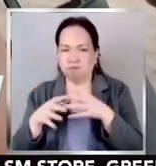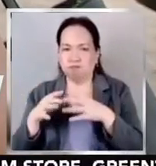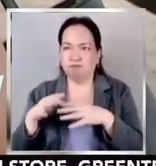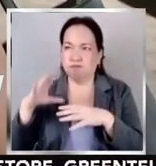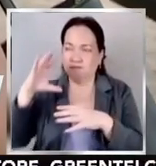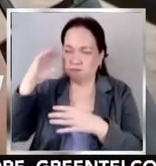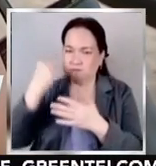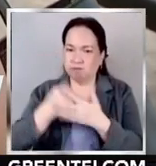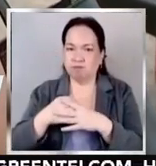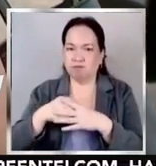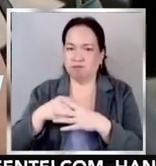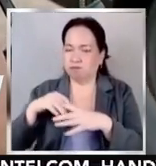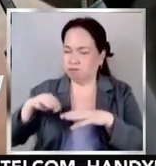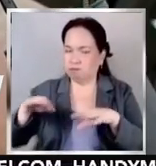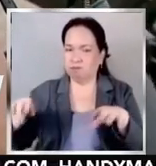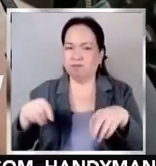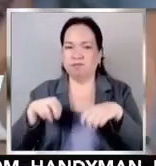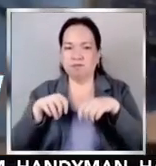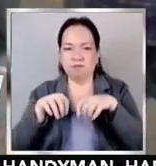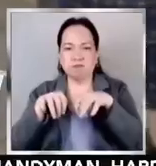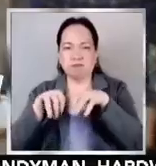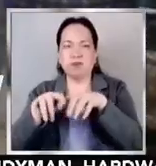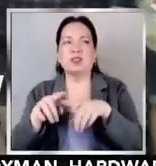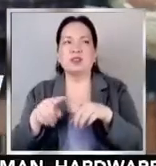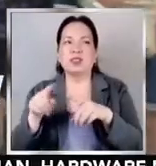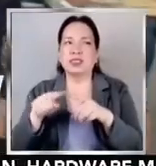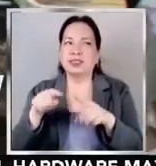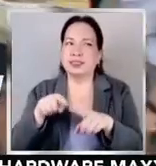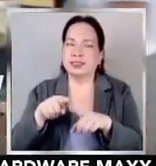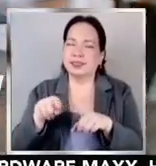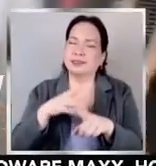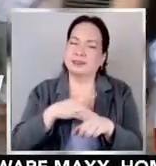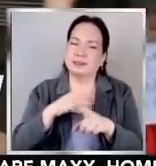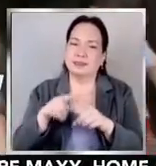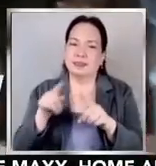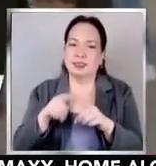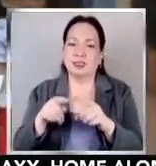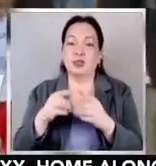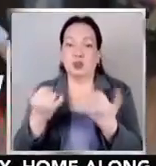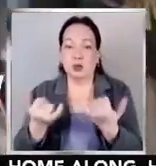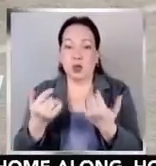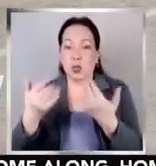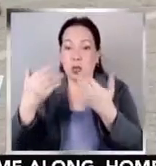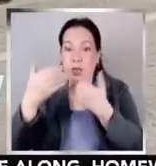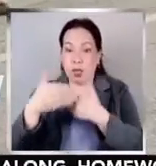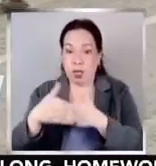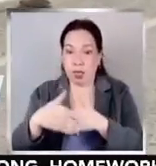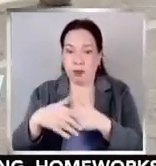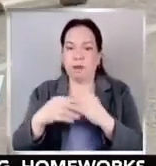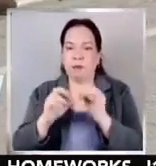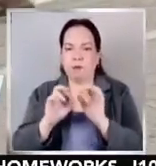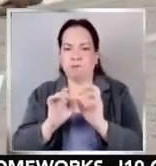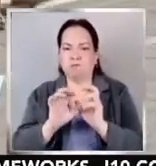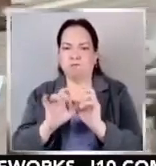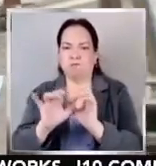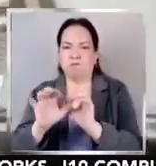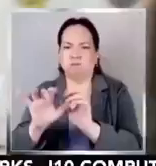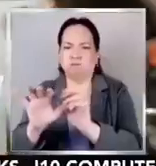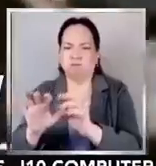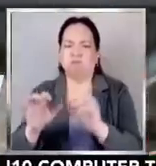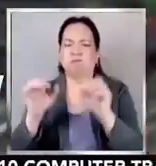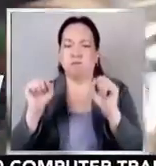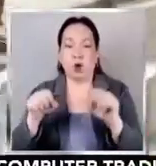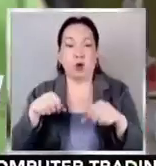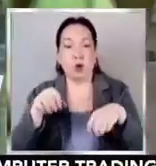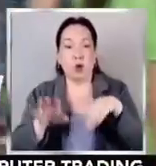Iba ang feeling pag kami nakakarating dito. Habang paggabi, mas dumarami pa ang mga deboto dahil sa muling pagbabalik ng alay-lakad